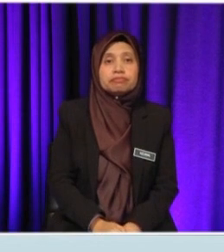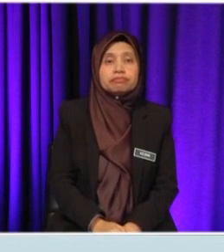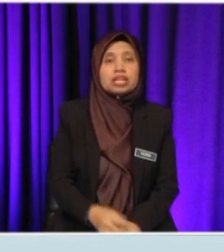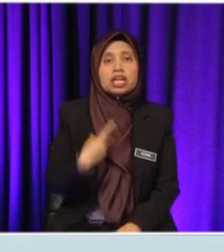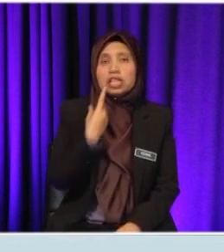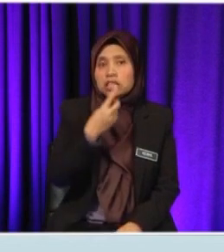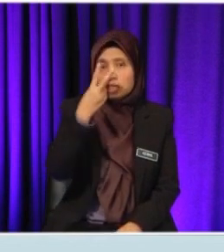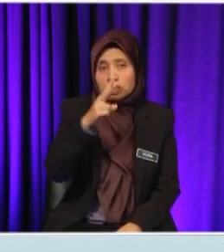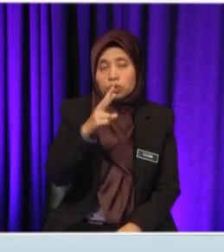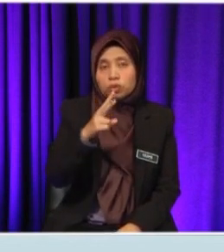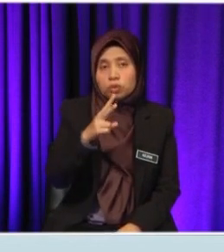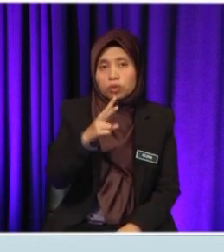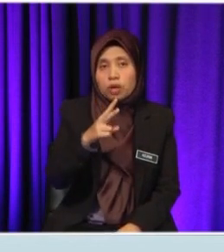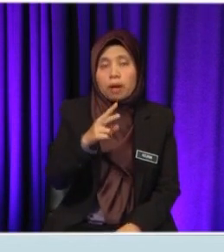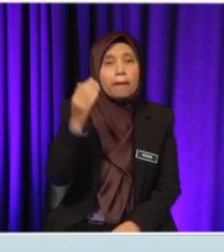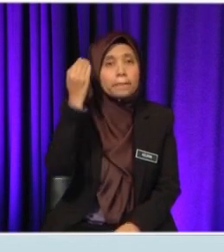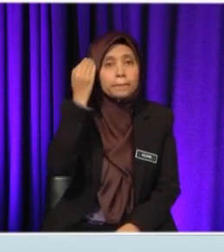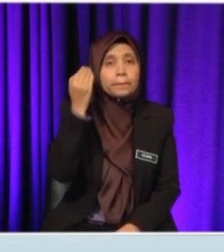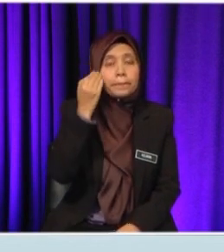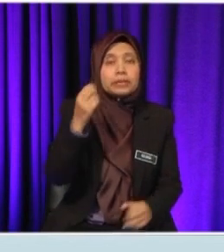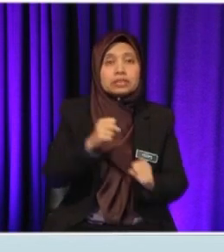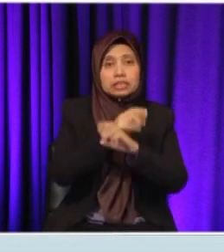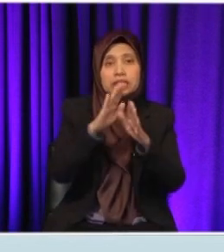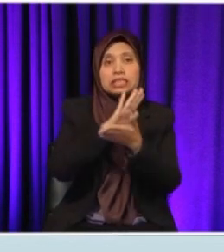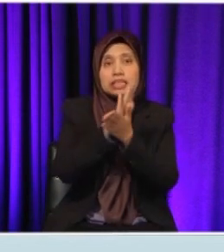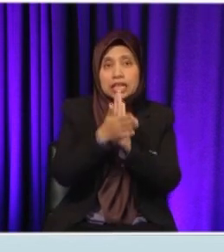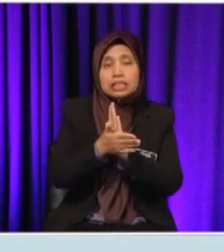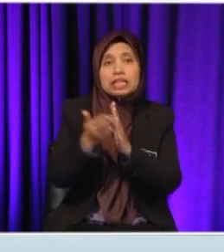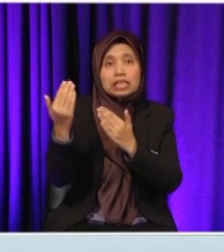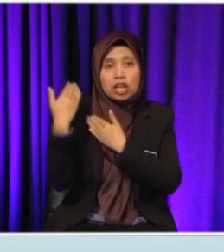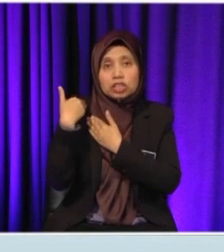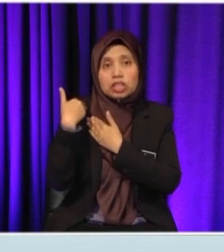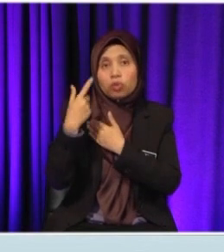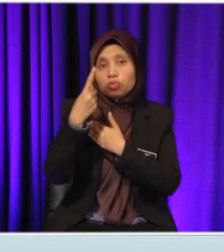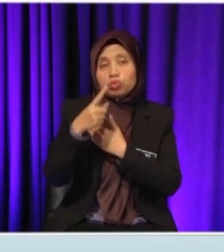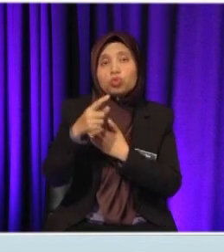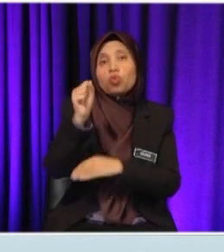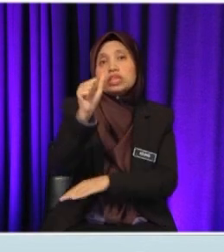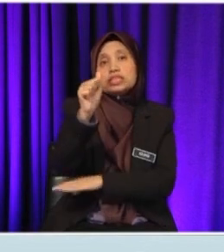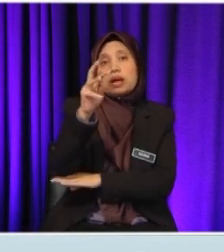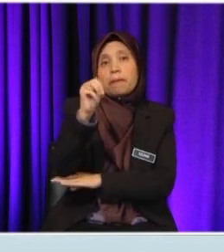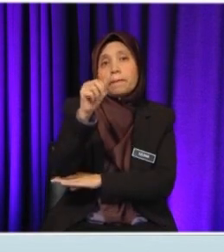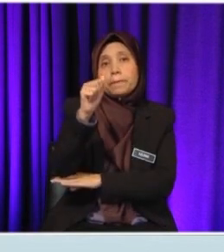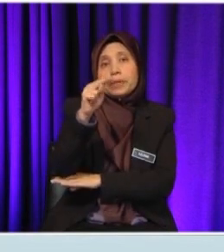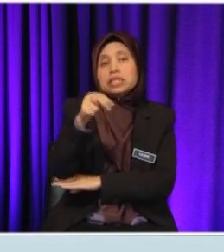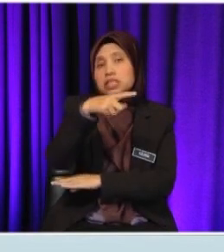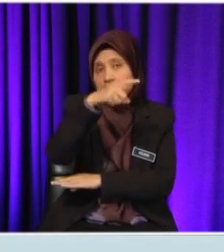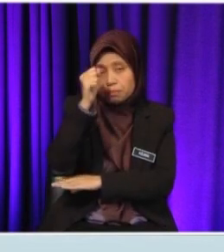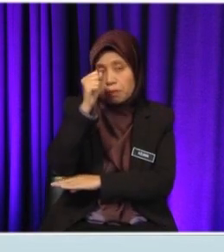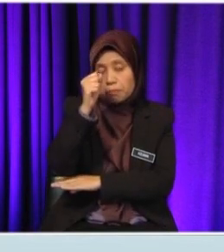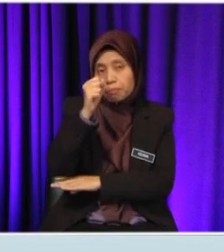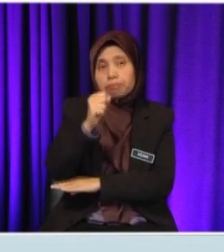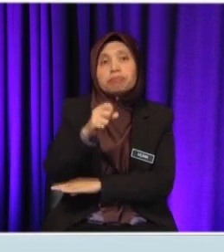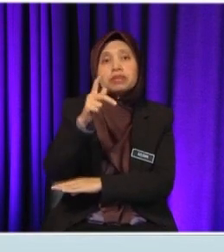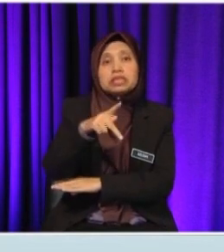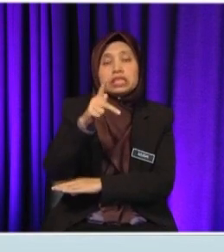Kita lihat, peguam menjelaskan adalah menjadi tanggungjawabnya menyaman syarikat KTN kena gagal memastikan